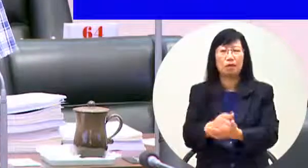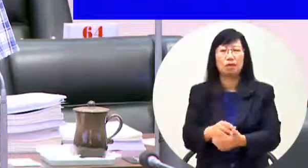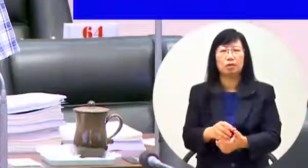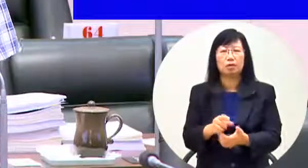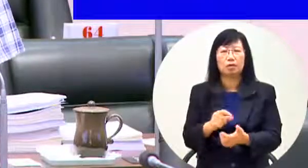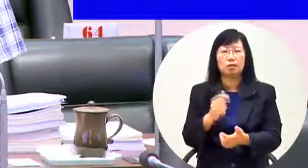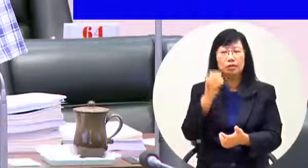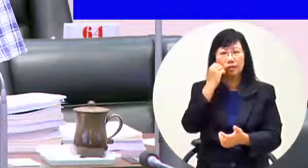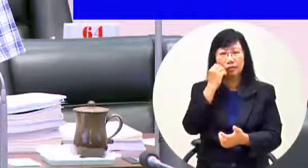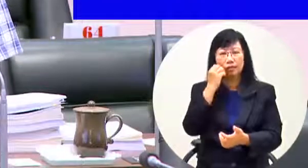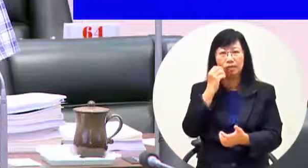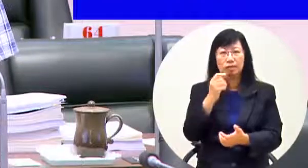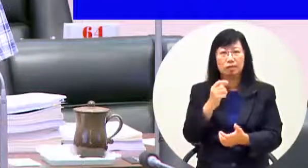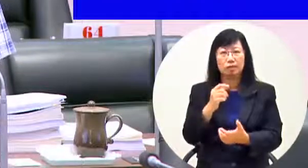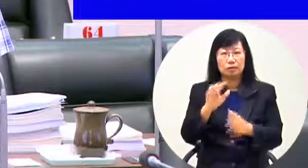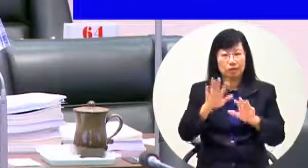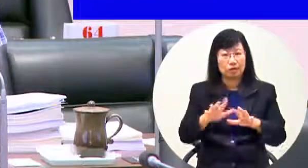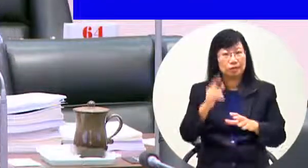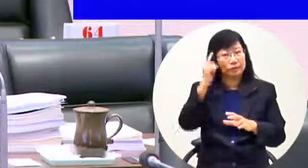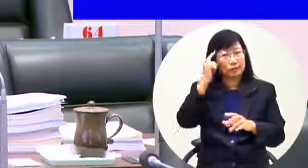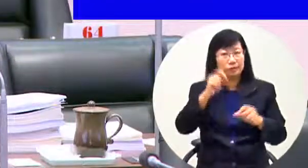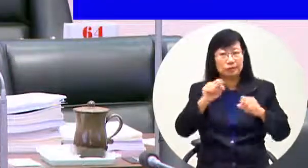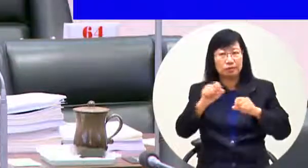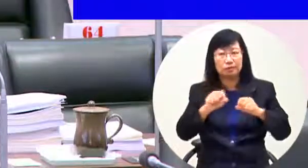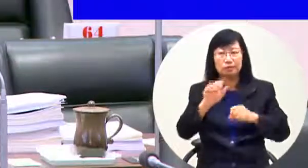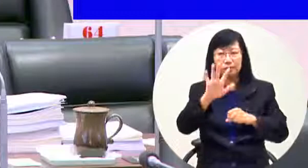来规划新建新的那些